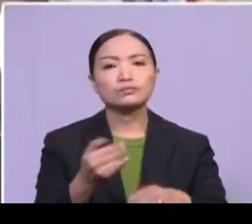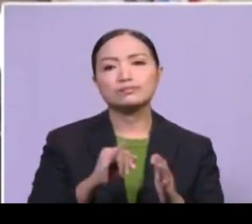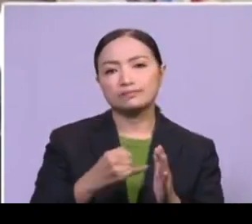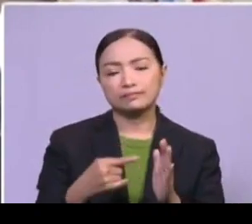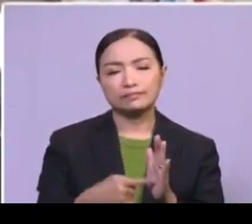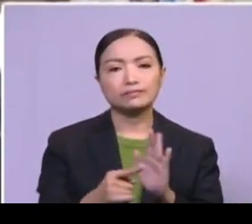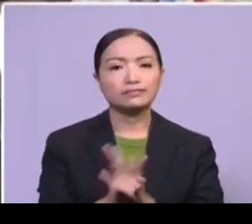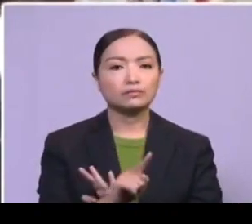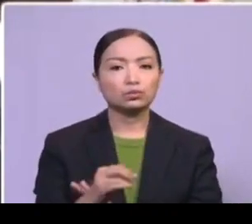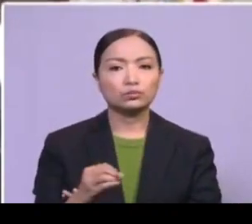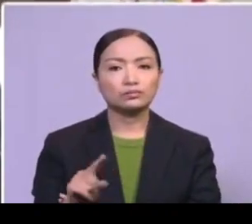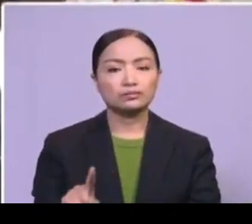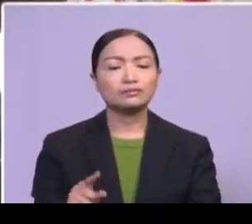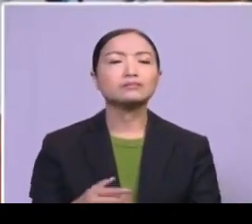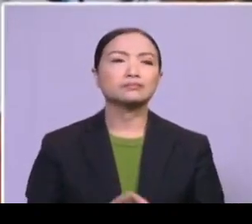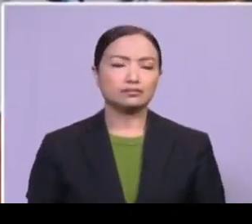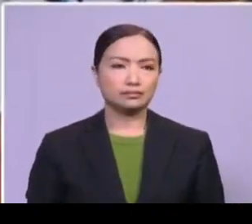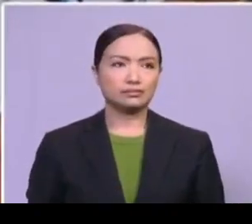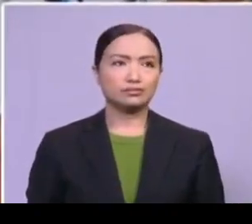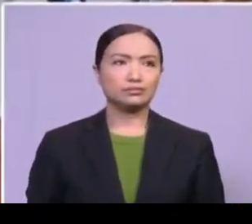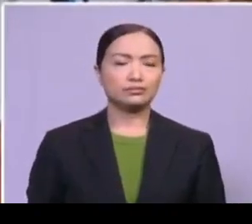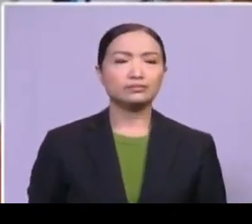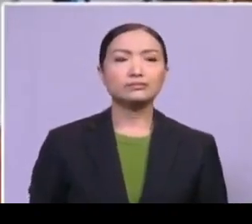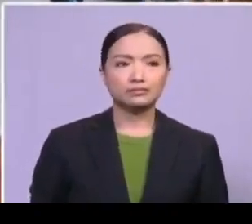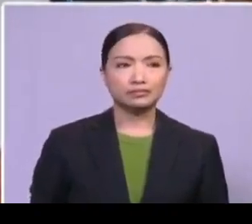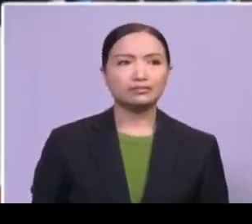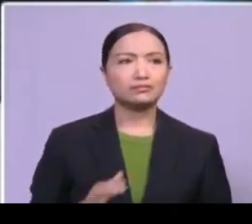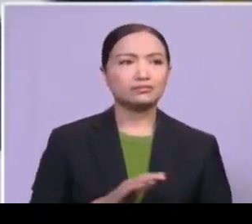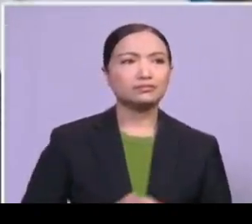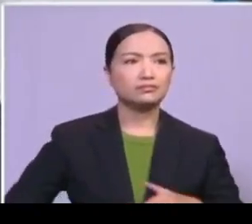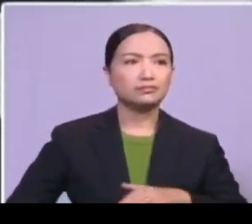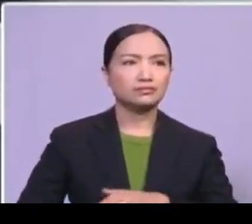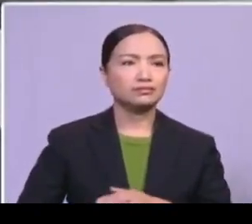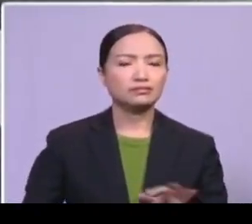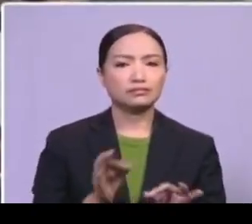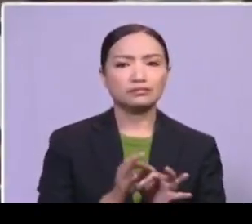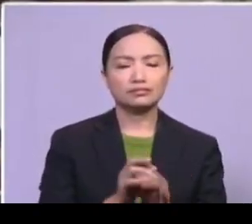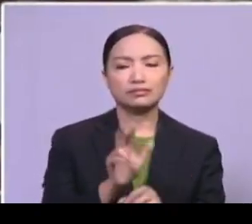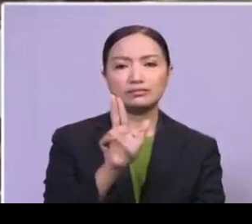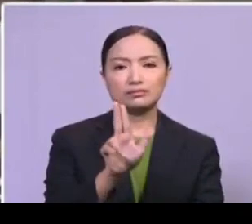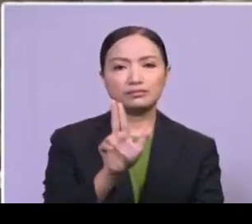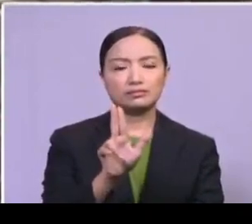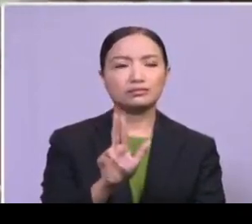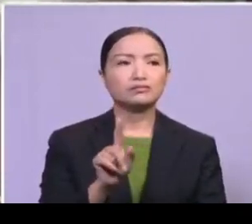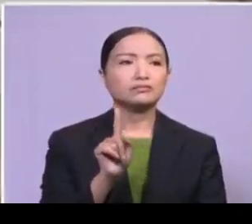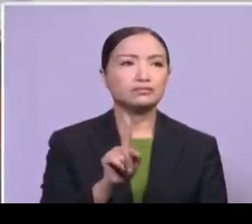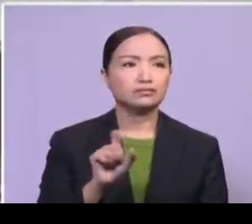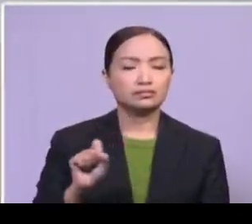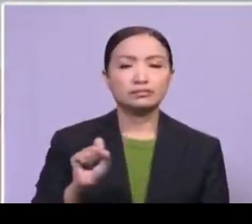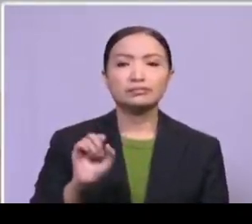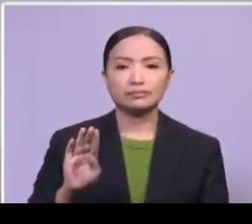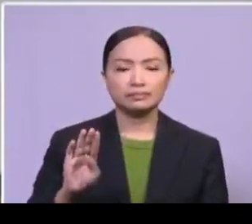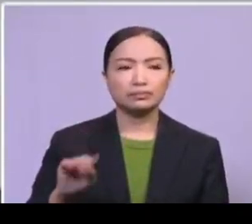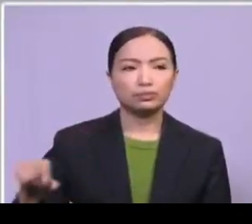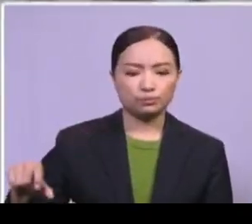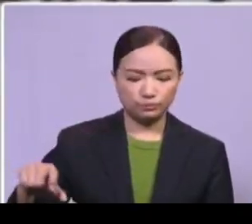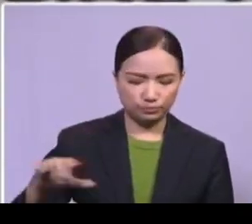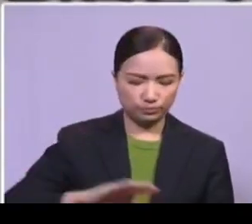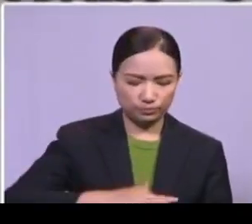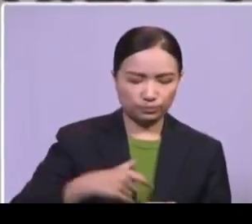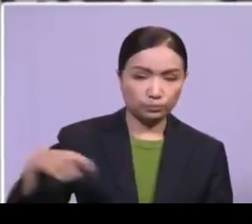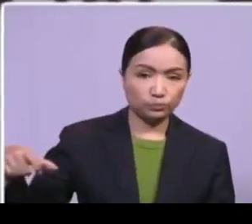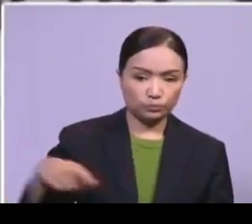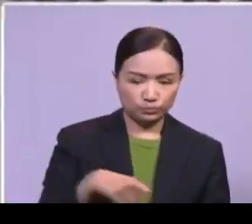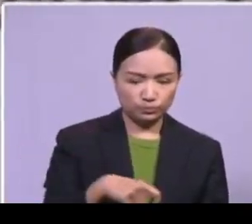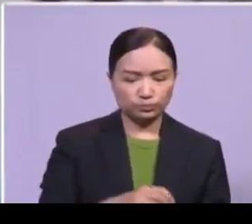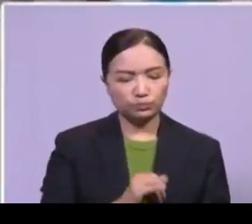หวัด101นะฮะนำหลักฐานการรับโอนเงินจากธนาคารกสิกรไทย 100,000 บาทถ้วนมาแจ้งความกับพนักง